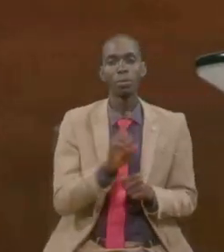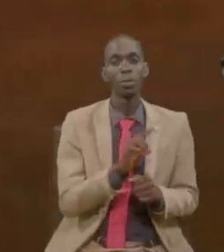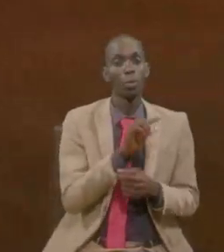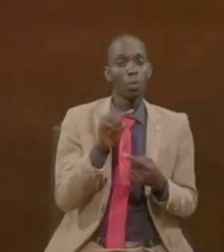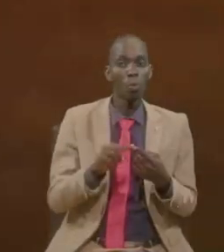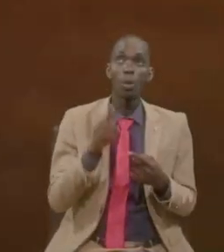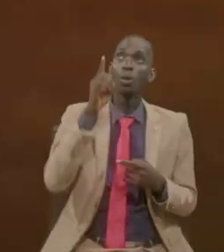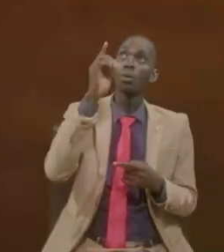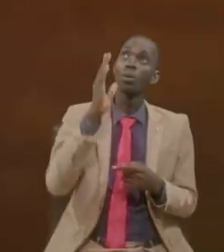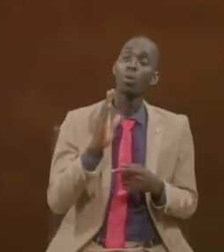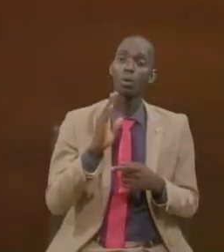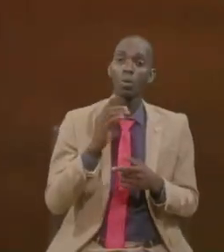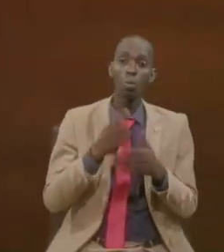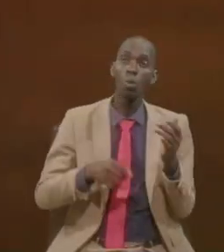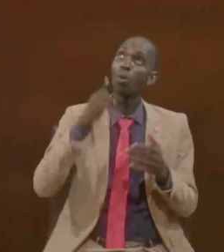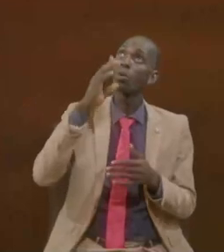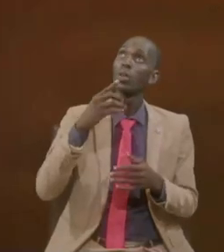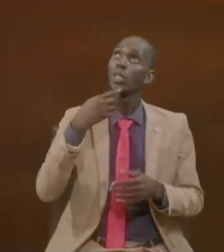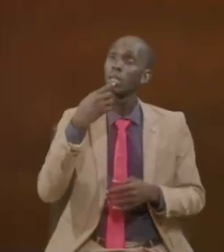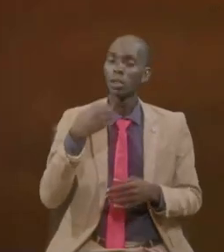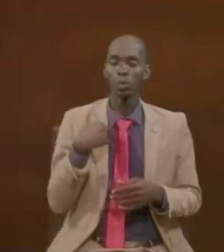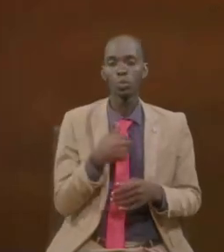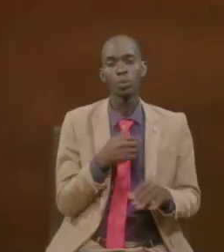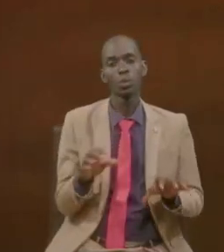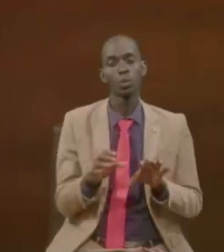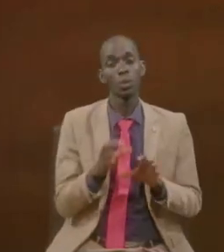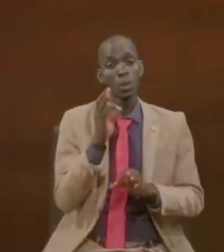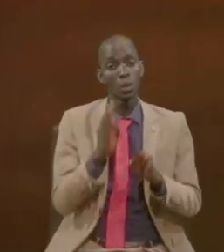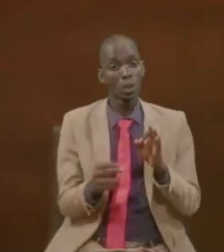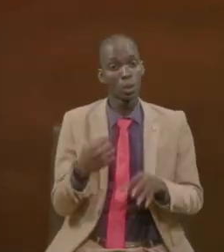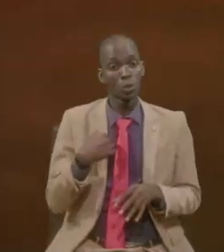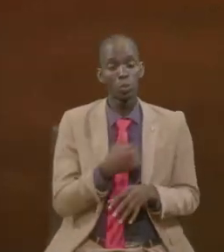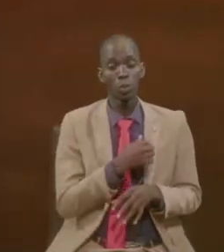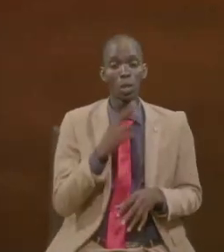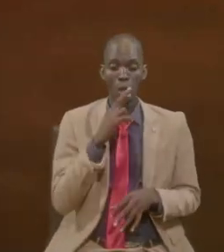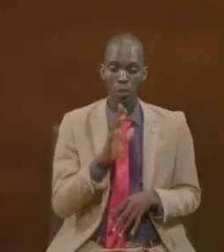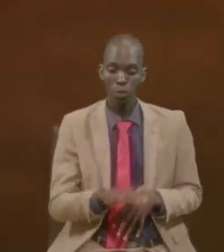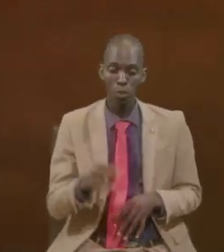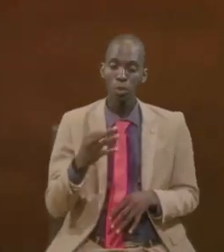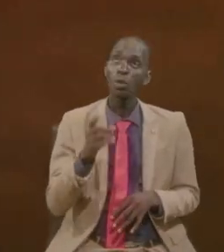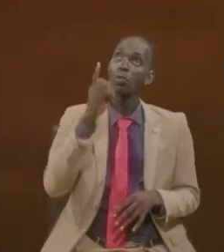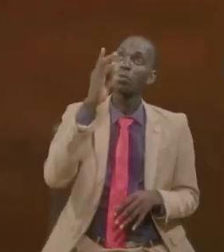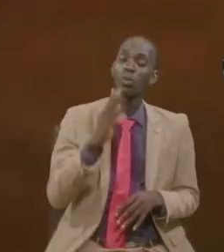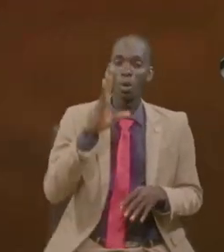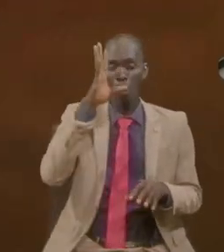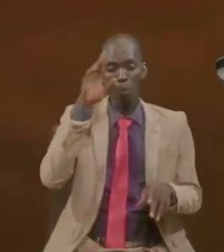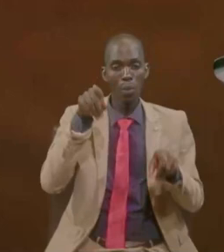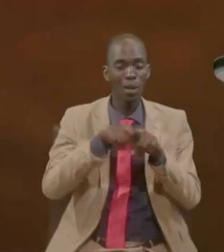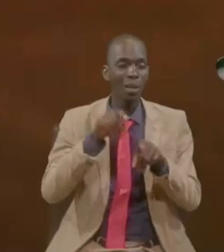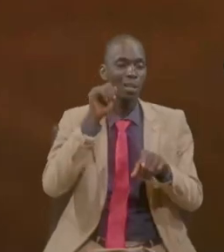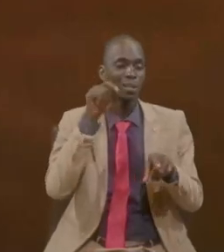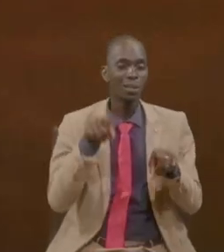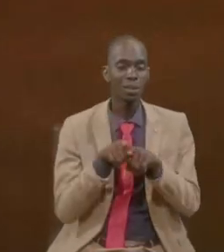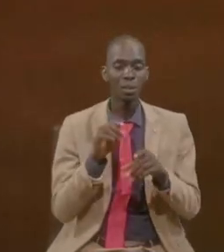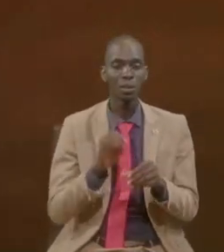Dieu dit, il le fait. Et si nous sommes enfants de Dieu, frères et sœurs en Christ,